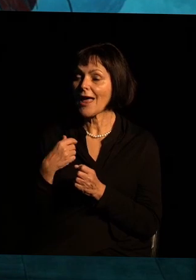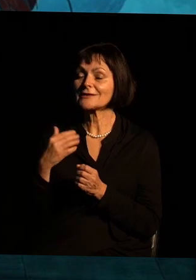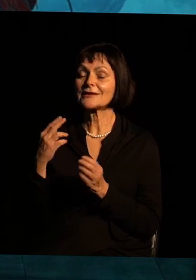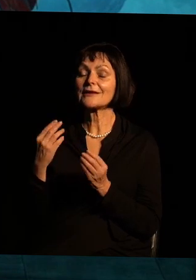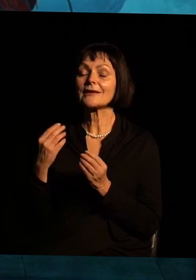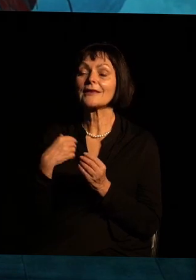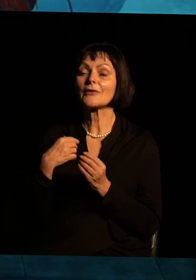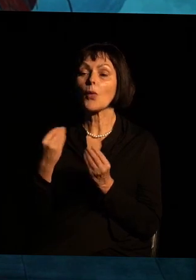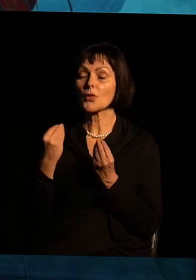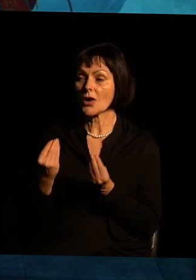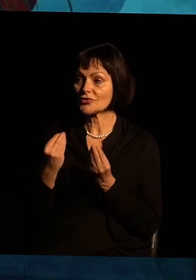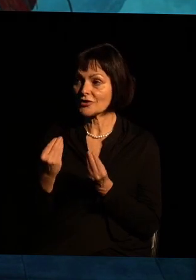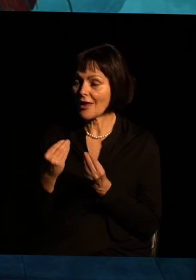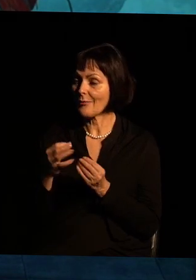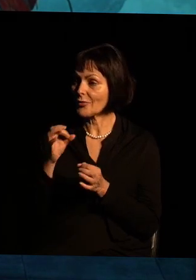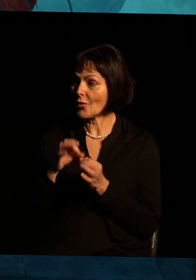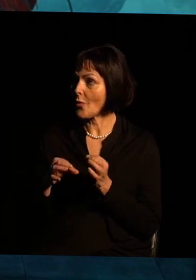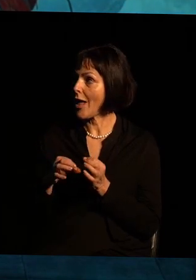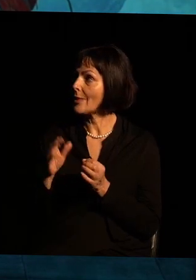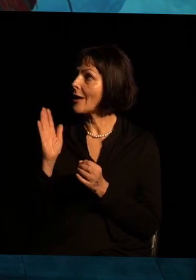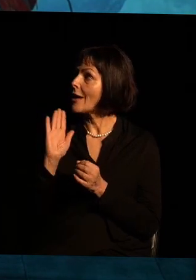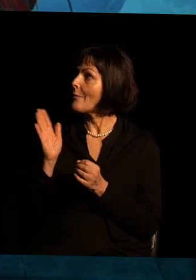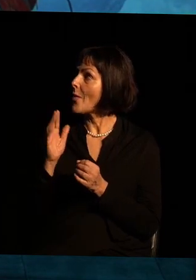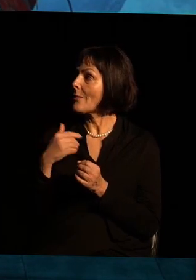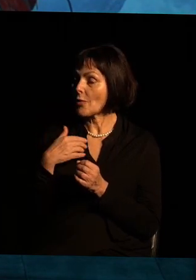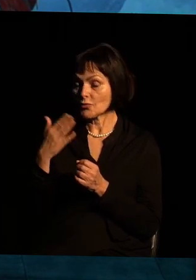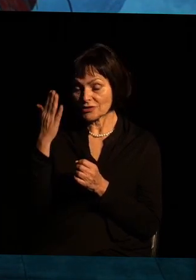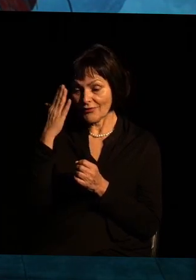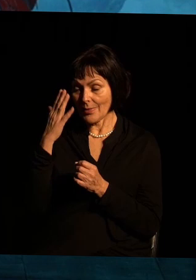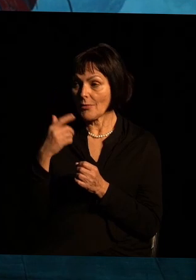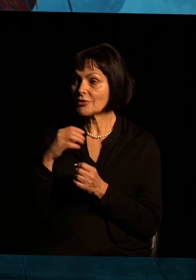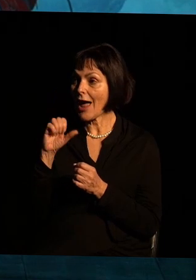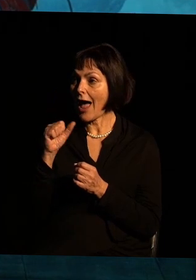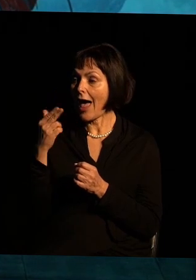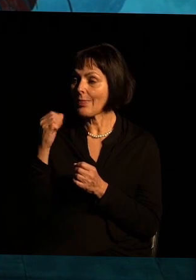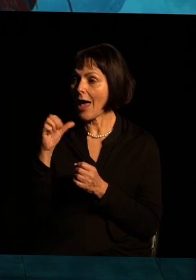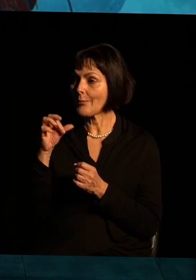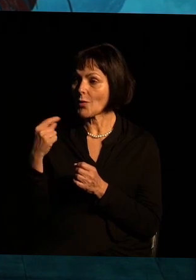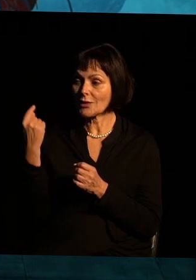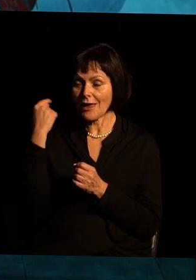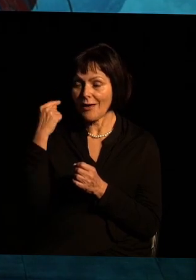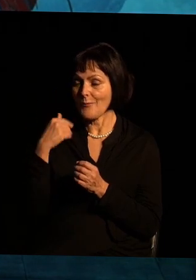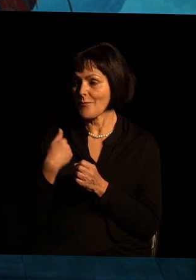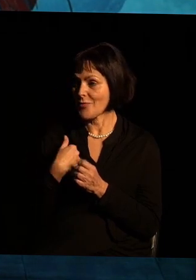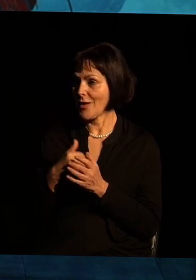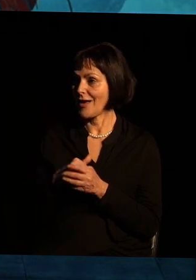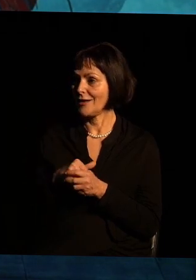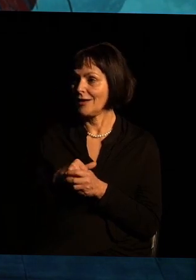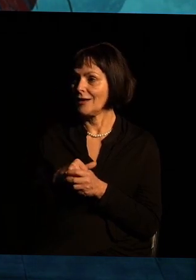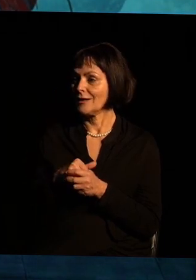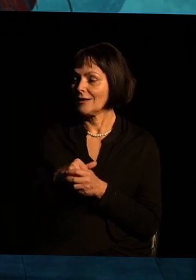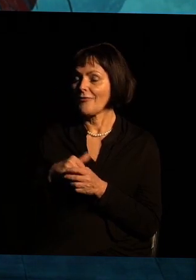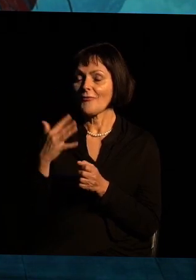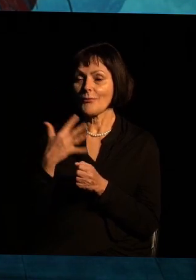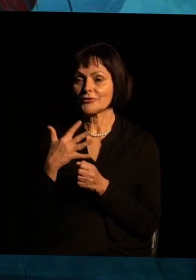niemalże dokładnie i tak sobie później, jak sobie to uświadomiłeś, to gdzieś ta Annapurna tam cały czas z tyłu głowy siedziała, prawda? No dokładnie.